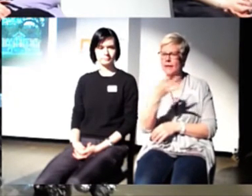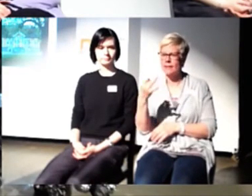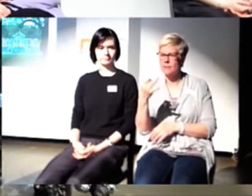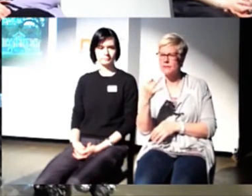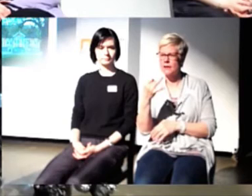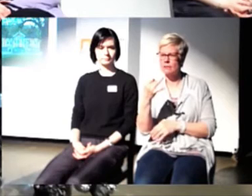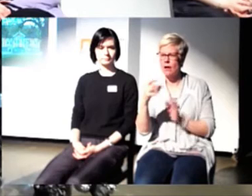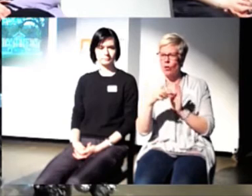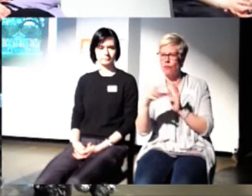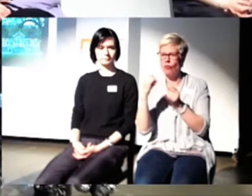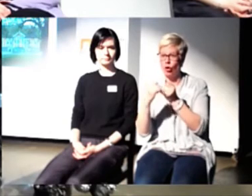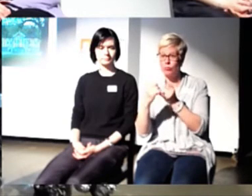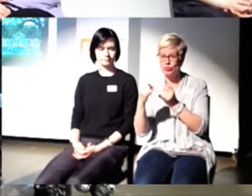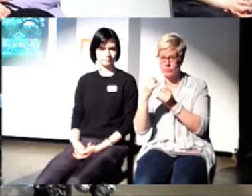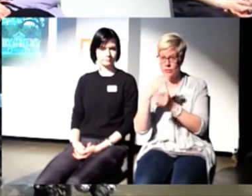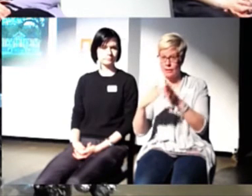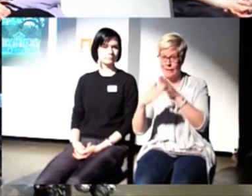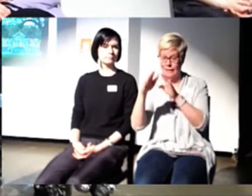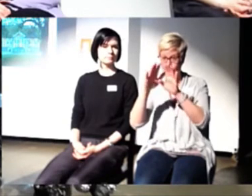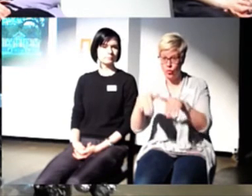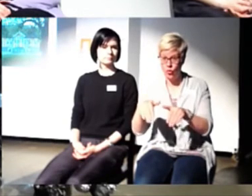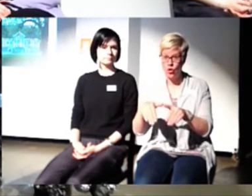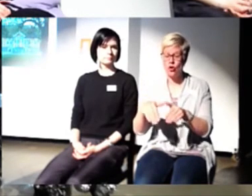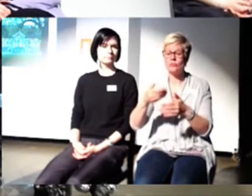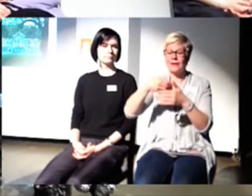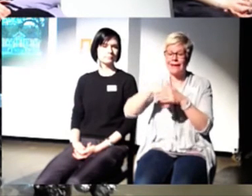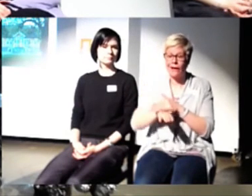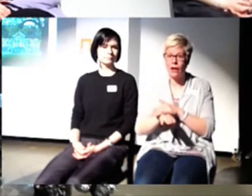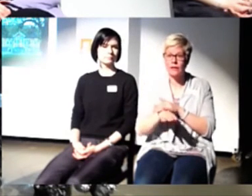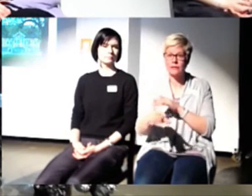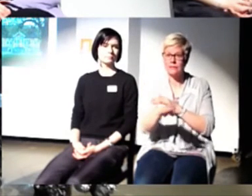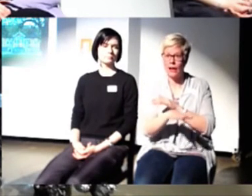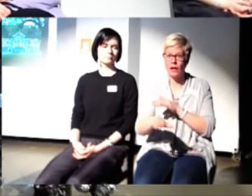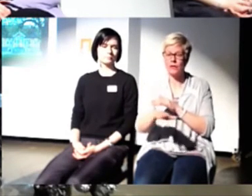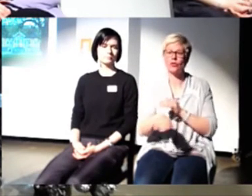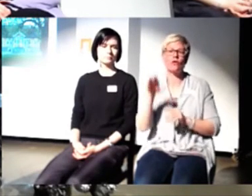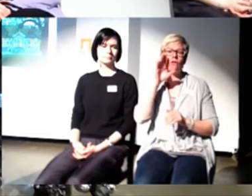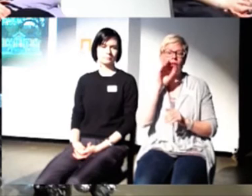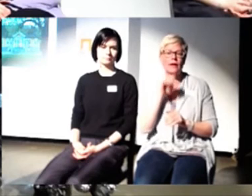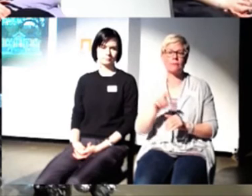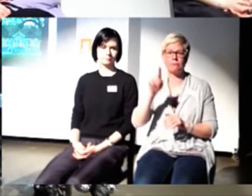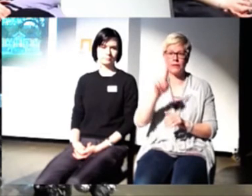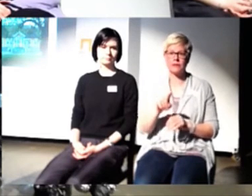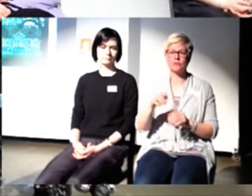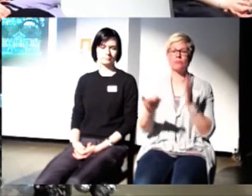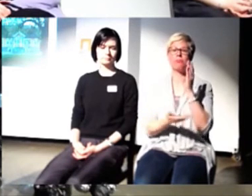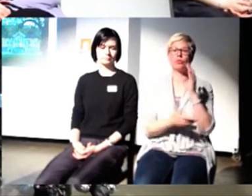1700-luvun loppupuolella, mutta ne kellarit on vanhempi. Se on yksikierroksinen puutalo.